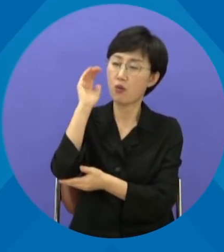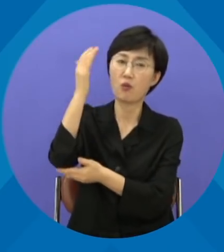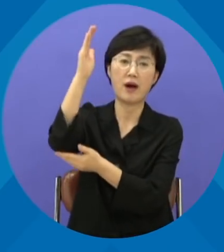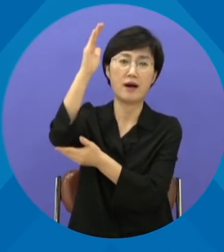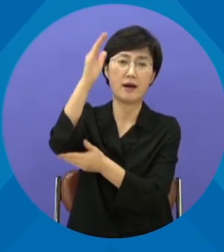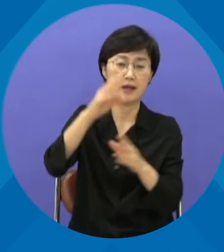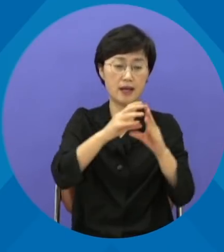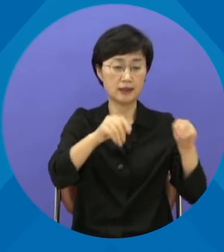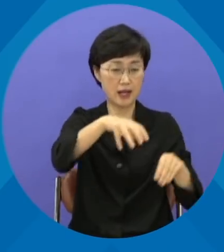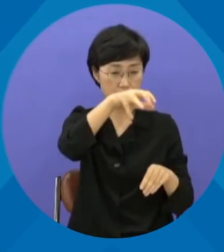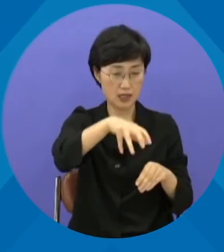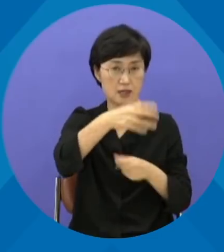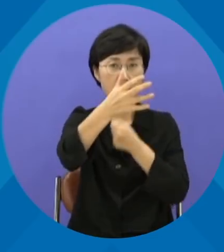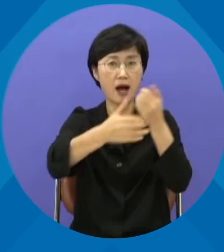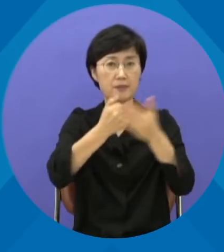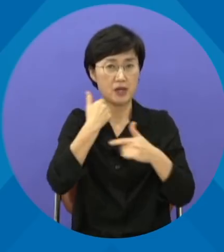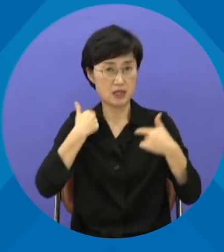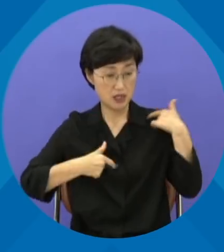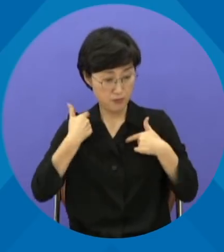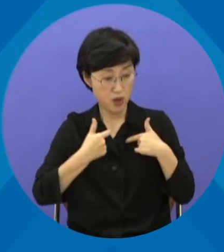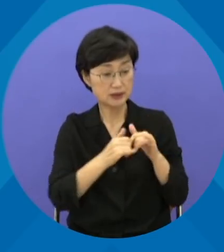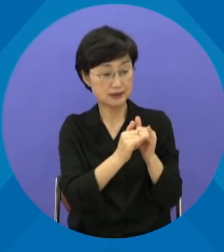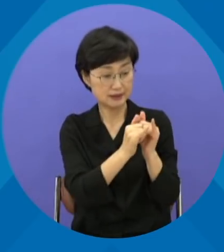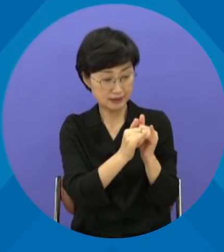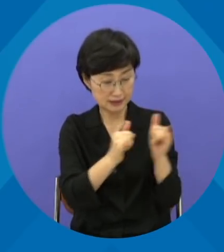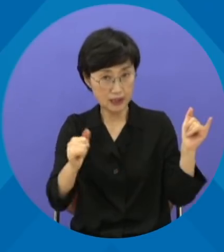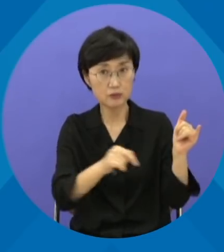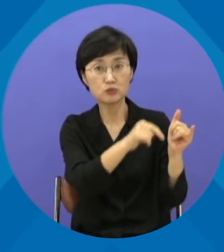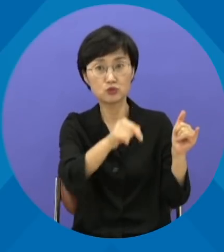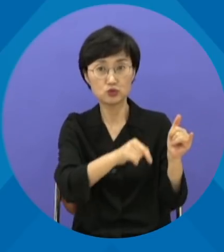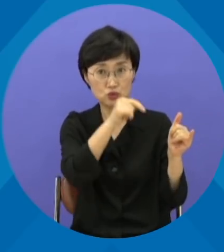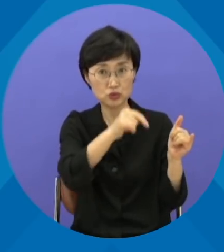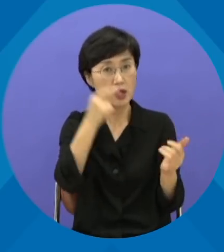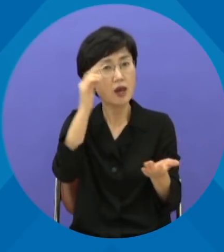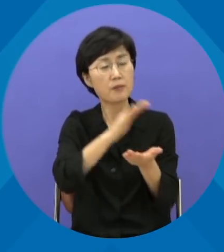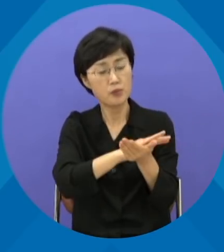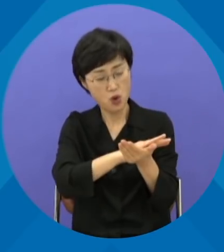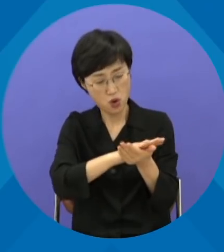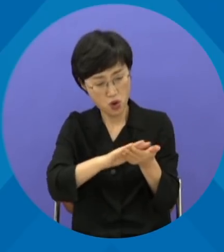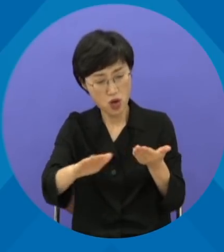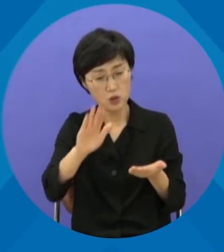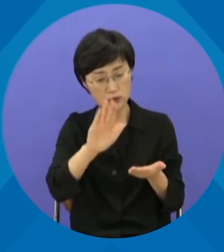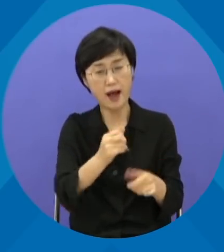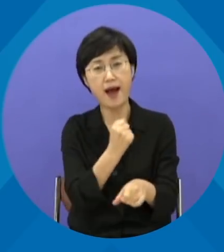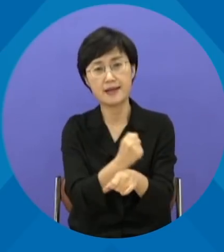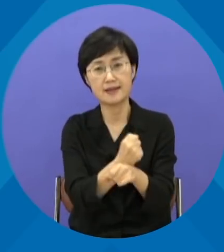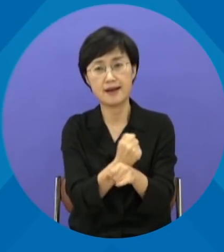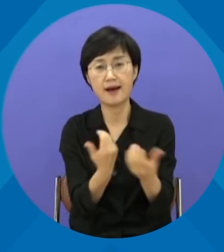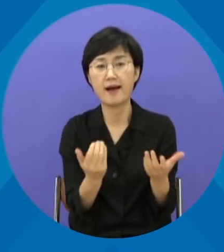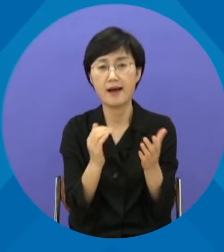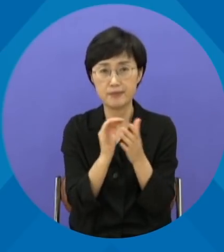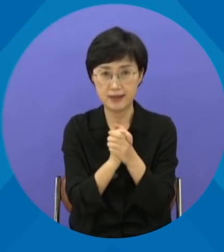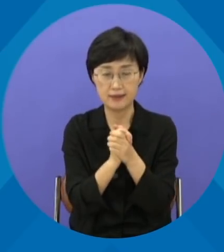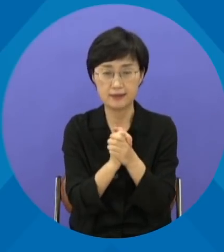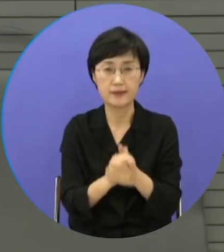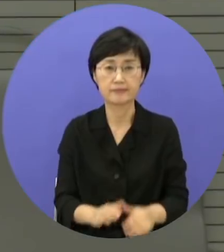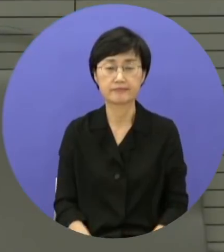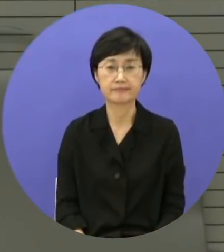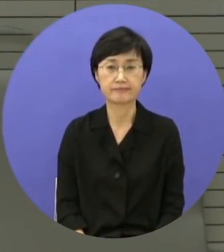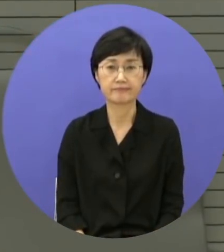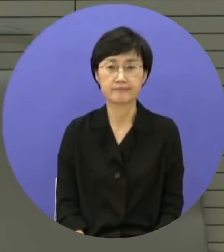하나님께 영광이요 땅에서는 하나님이 기뻐하신 사람들 중에 평화로다 하니라.